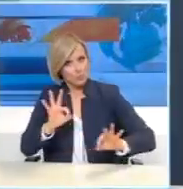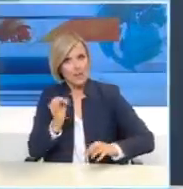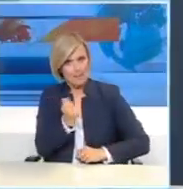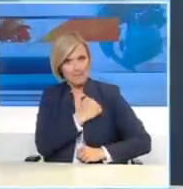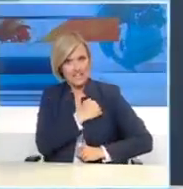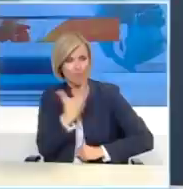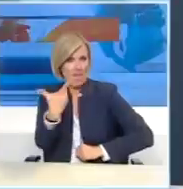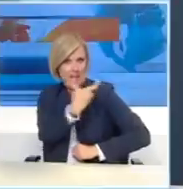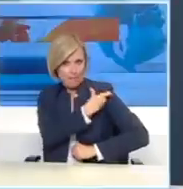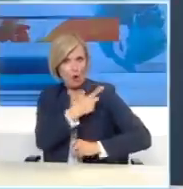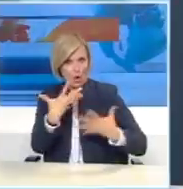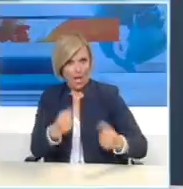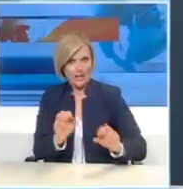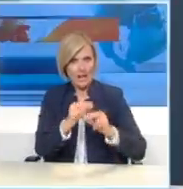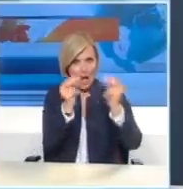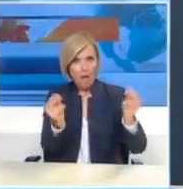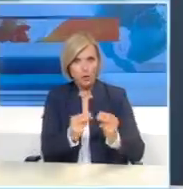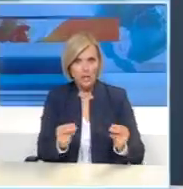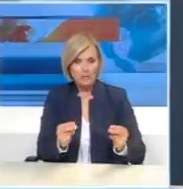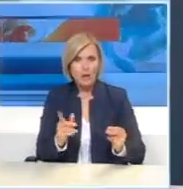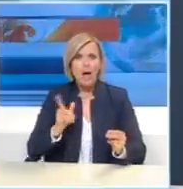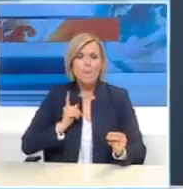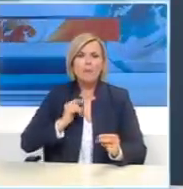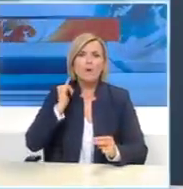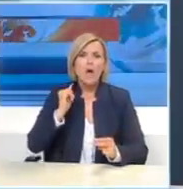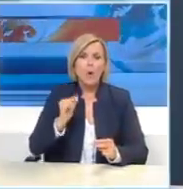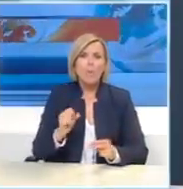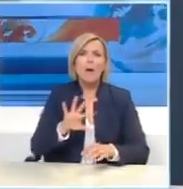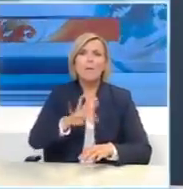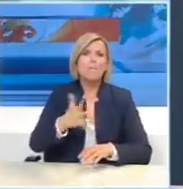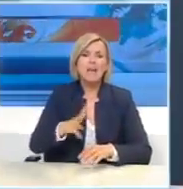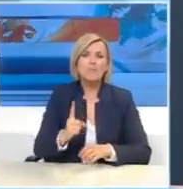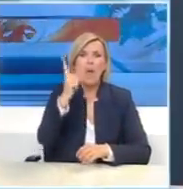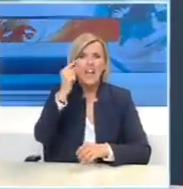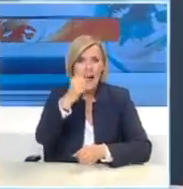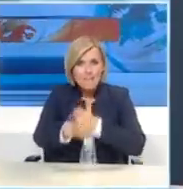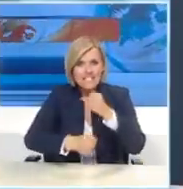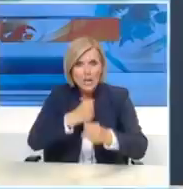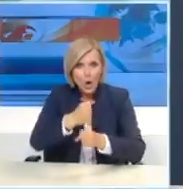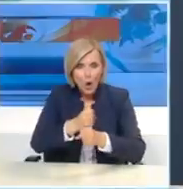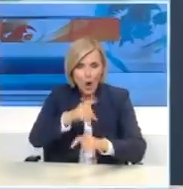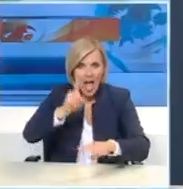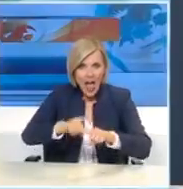οι επιστήμονες του WHO, να κρατήσει 12 με 18 μήνες. Δηλαδή θα παραμείνει η χώρα 1,5 χρόνο σε lockdown.